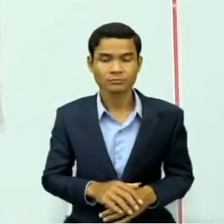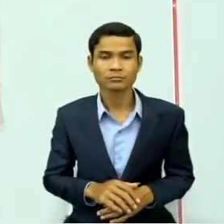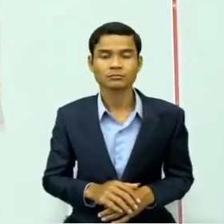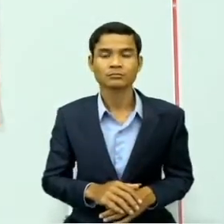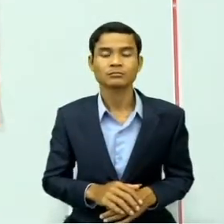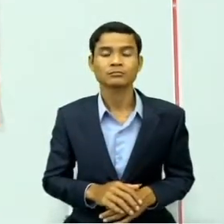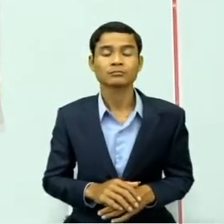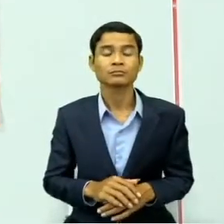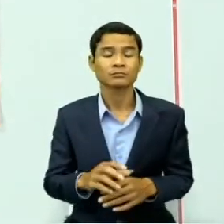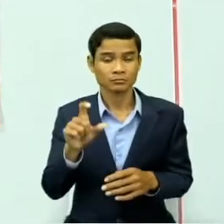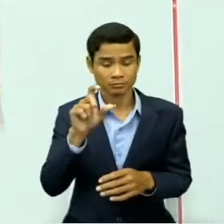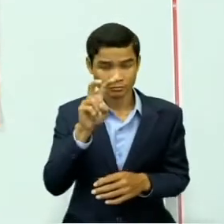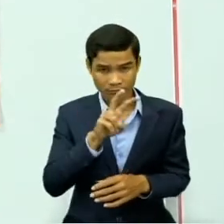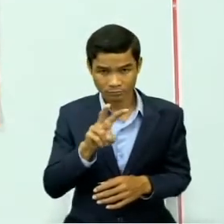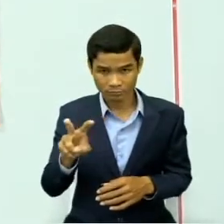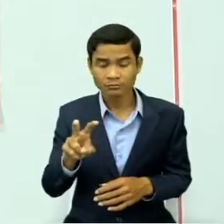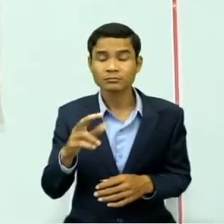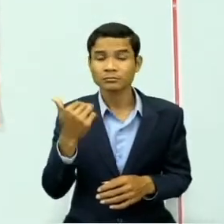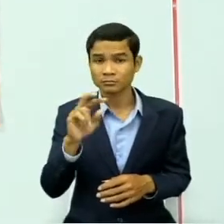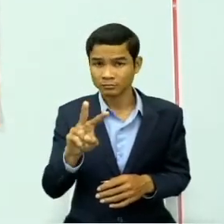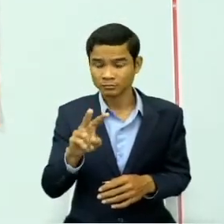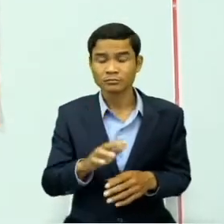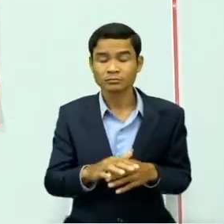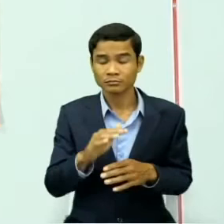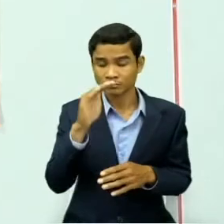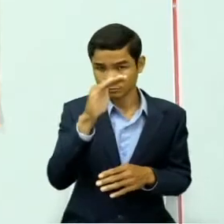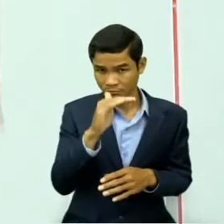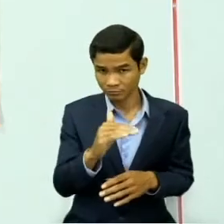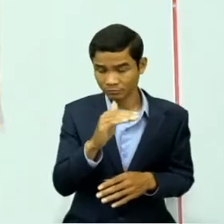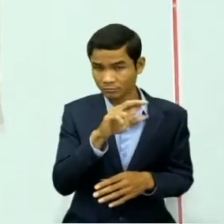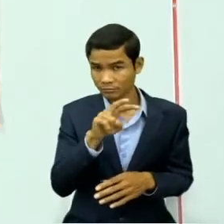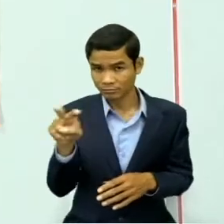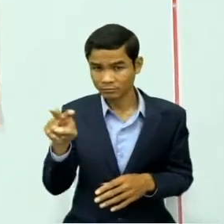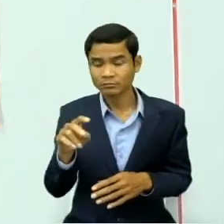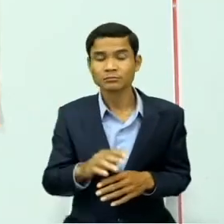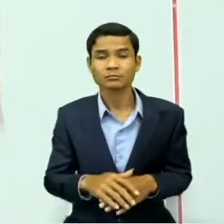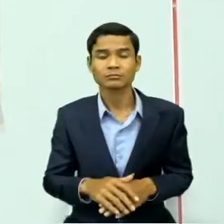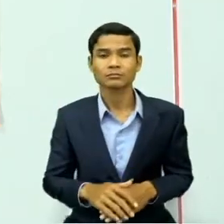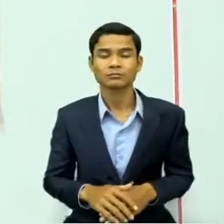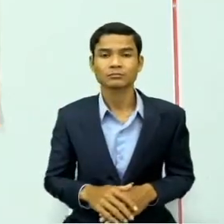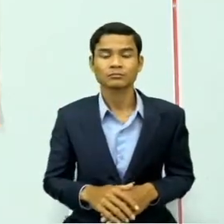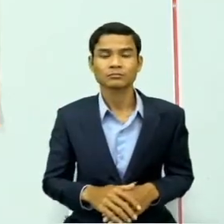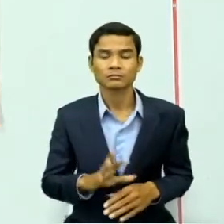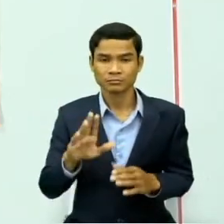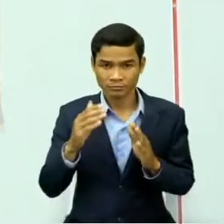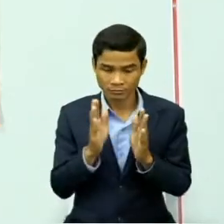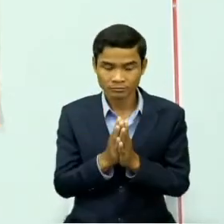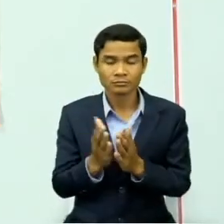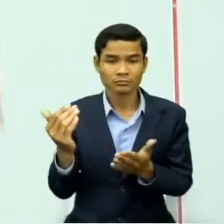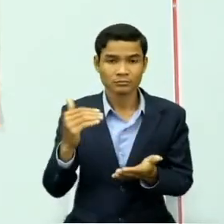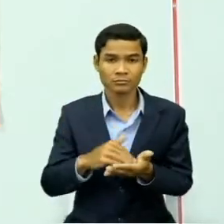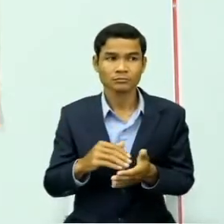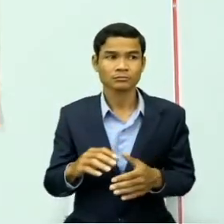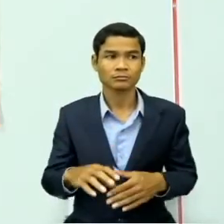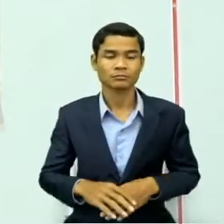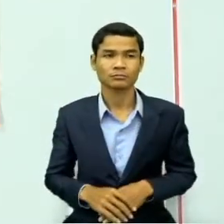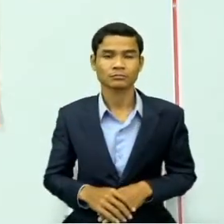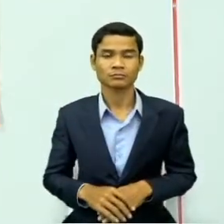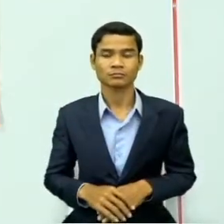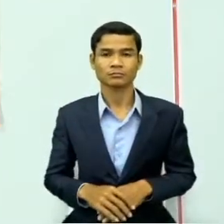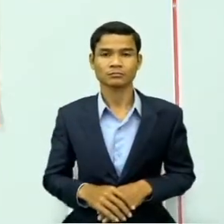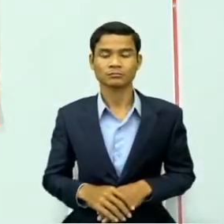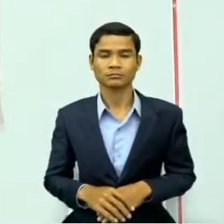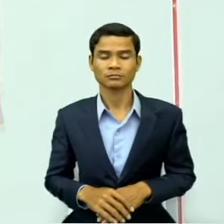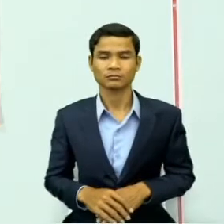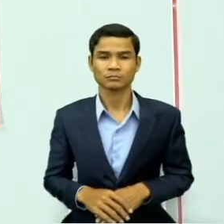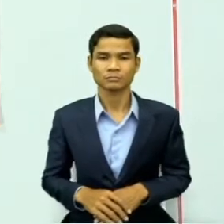Chùa tịp bí. Con. Chà, ở cốn mà đang tiết cốn.